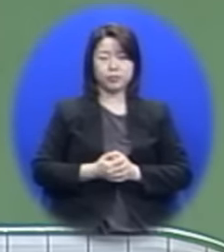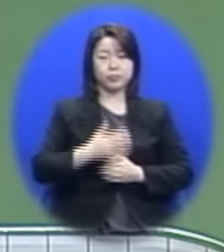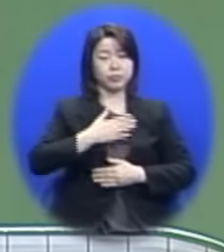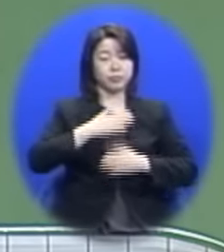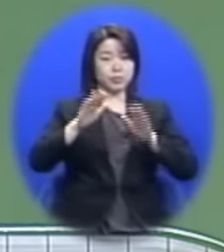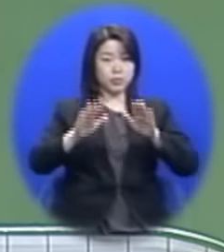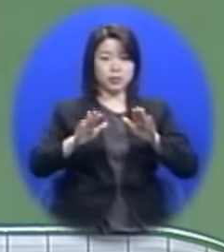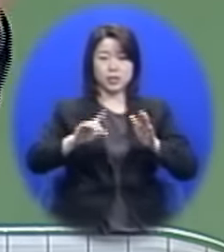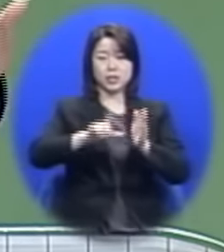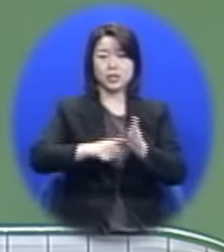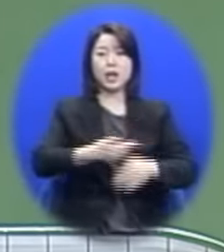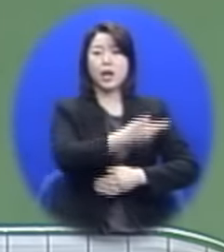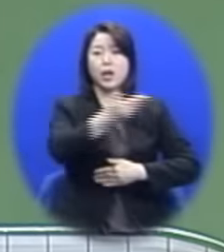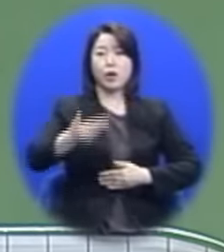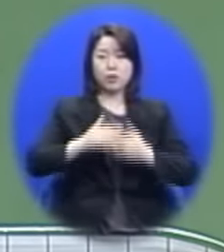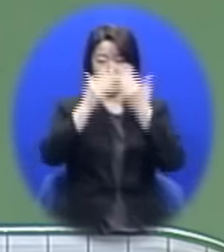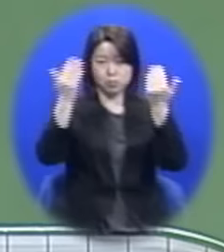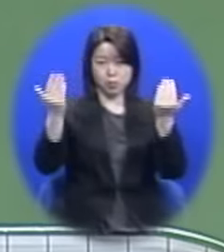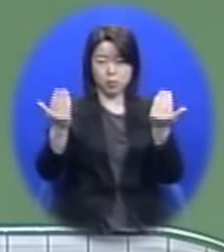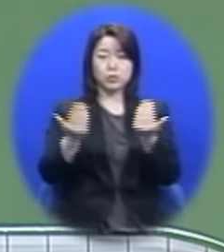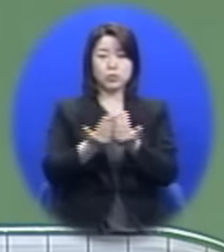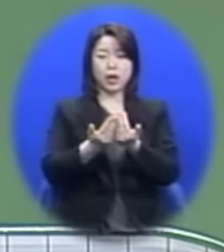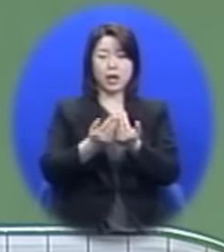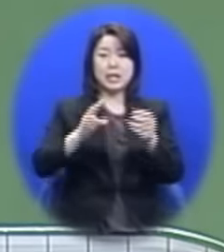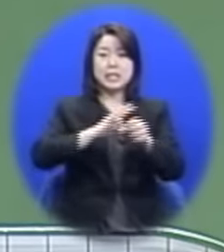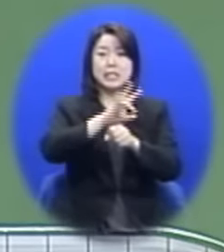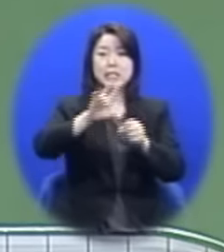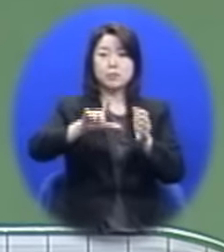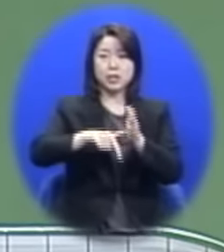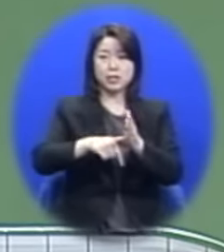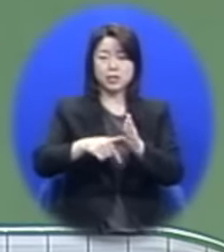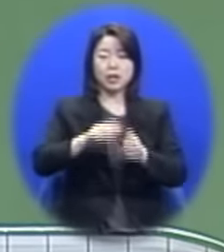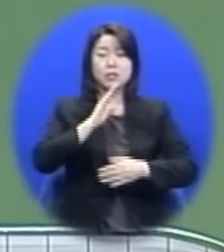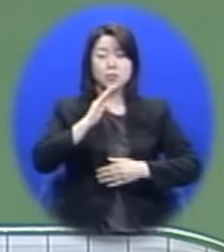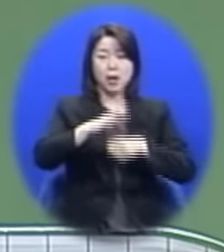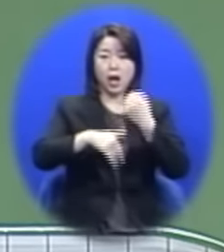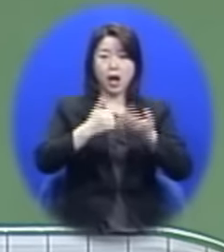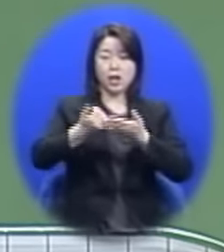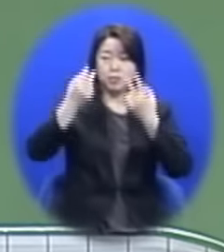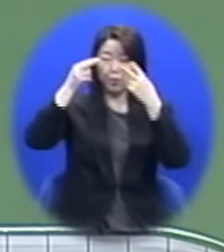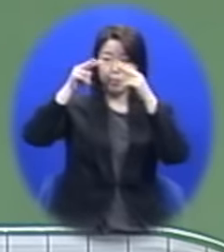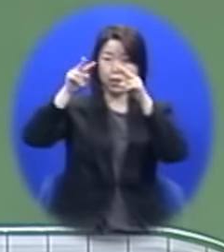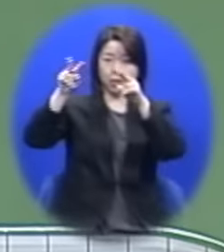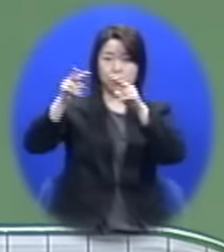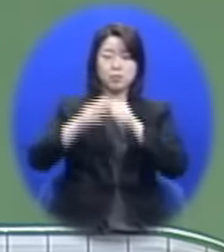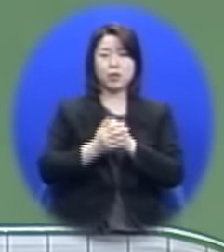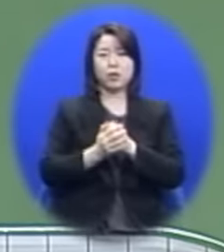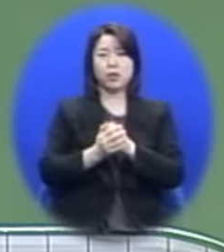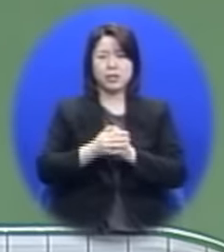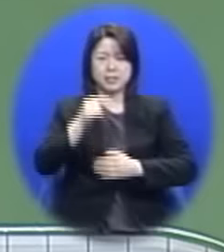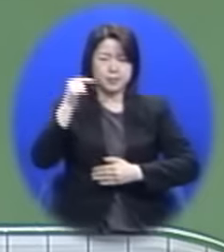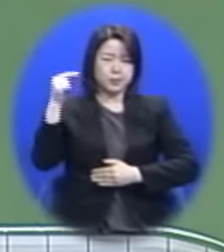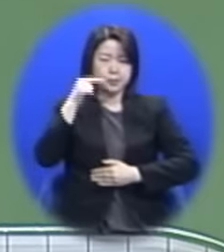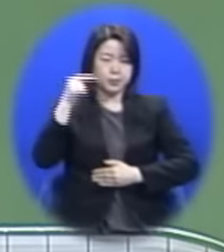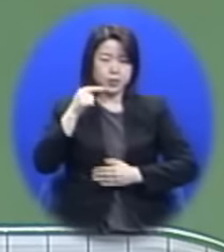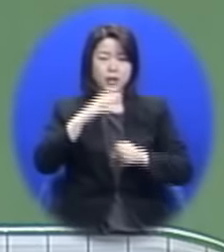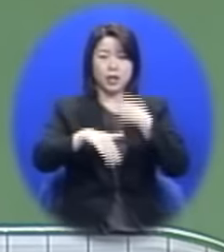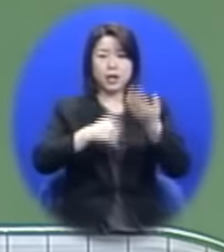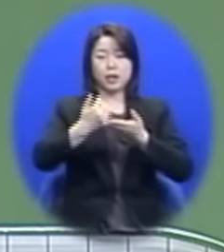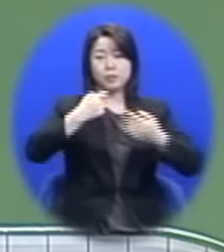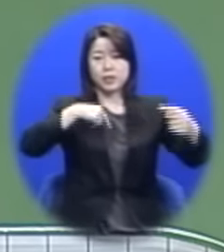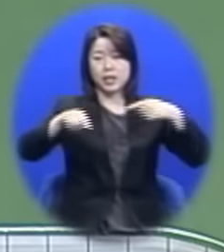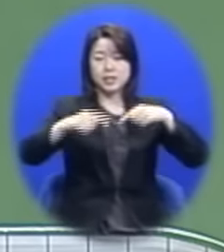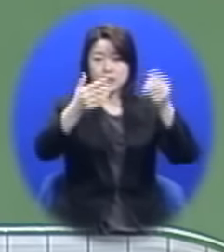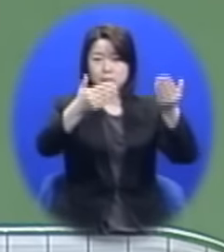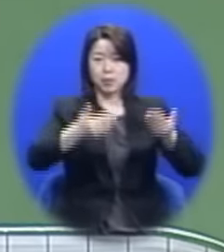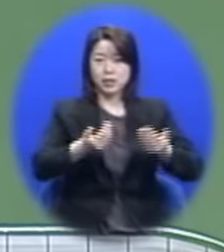저는 오늘 이 시간 여러분 모두가 24시간 정말 하나님을 바라보며 그리고 철저히 하나님의 다스림을 받는